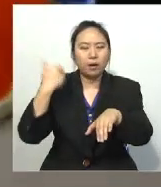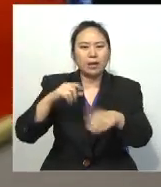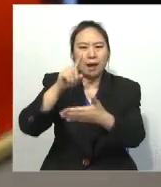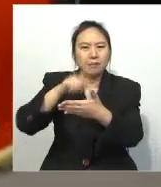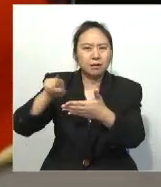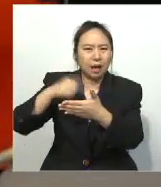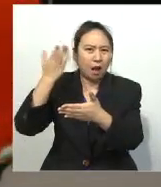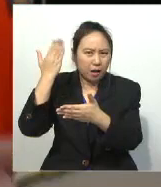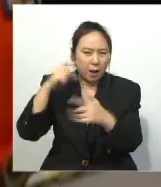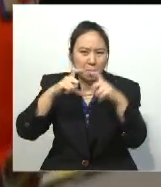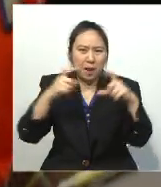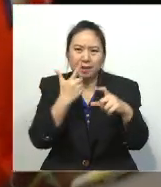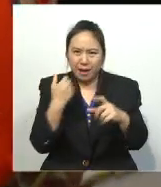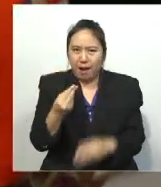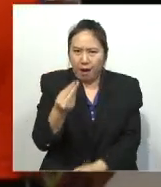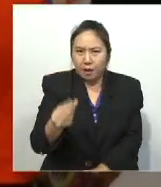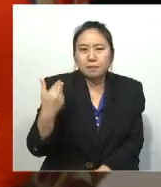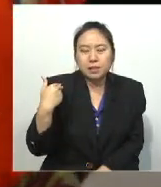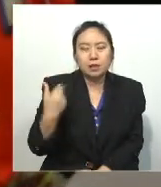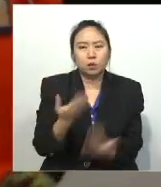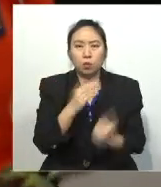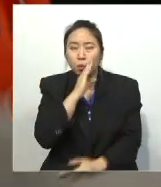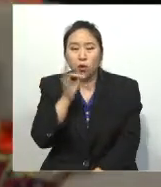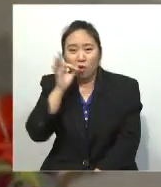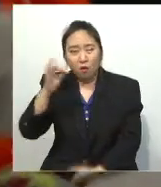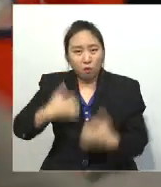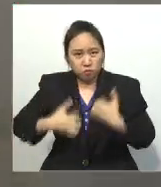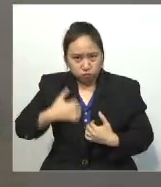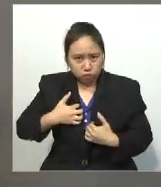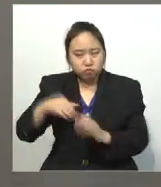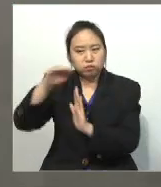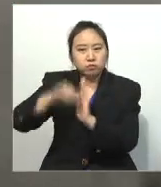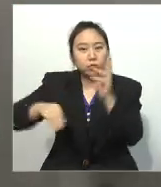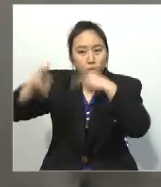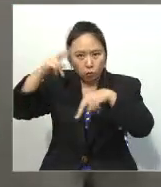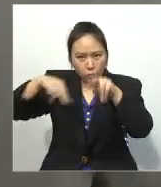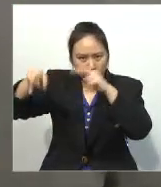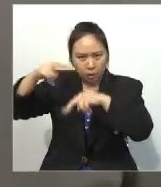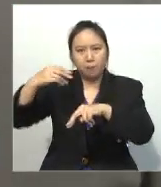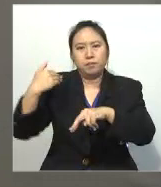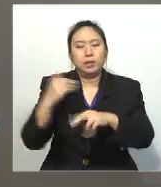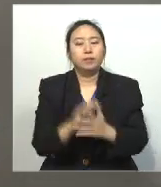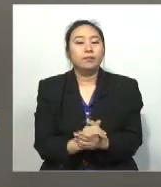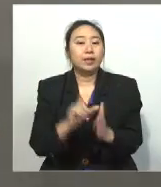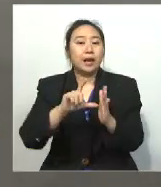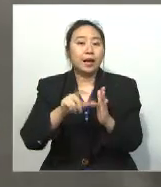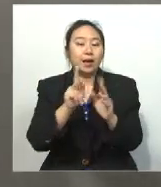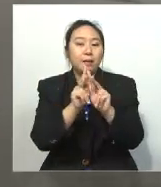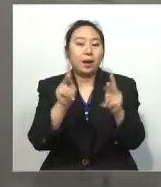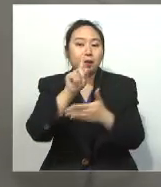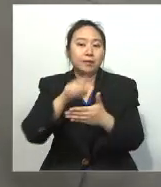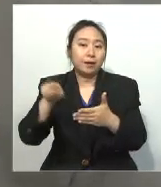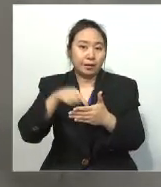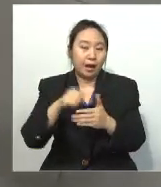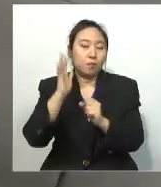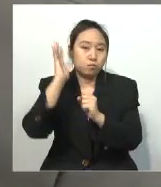ท้องถิ่นและหากมีการร้องเรียนก็เข้ามาสู่ของกระบวนการตรวจสอบและก็วินิจฉัยครับฟังเสียงของท่านเลขาธิการคณะกรรมการการเลือกตั้ง